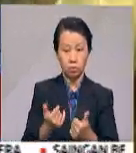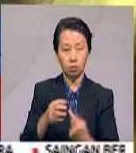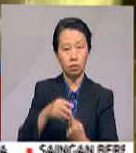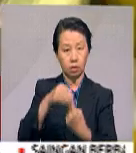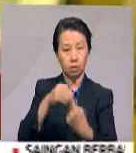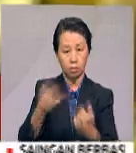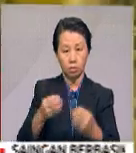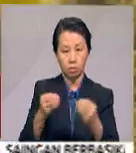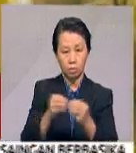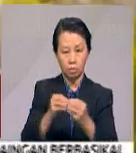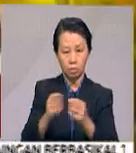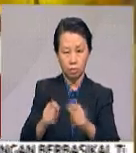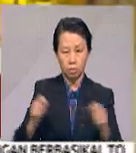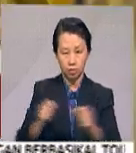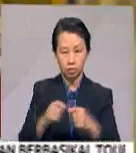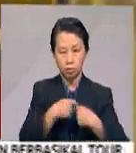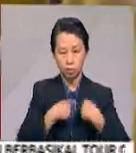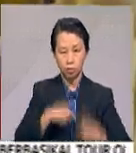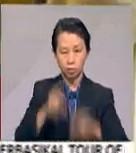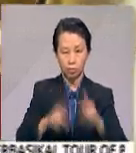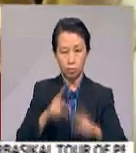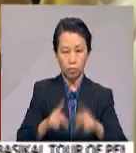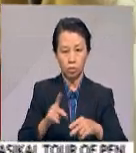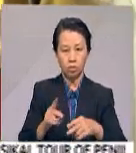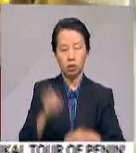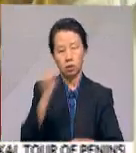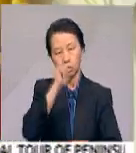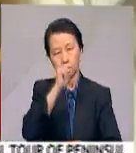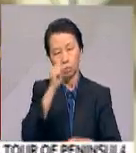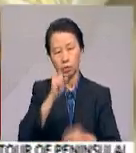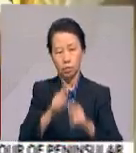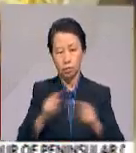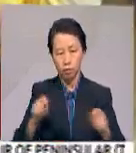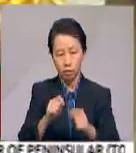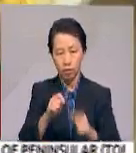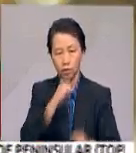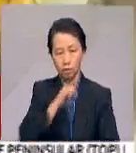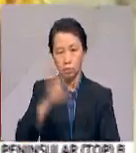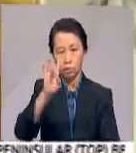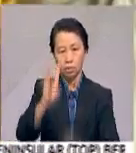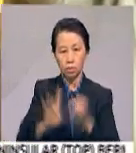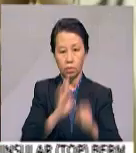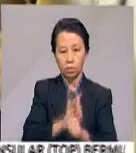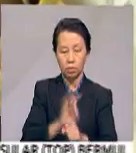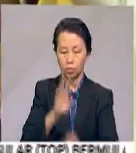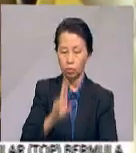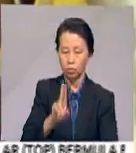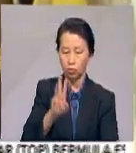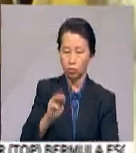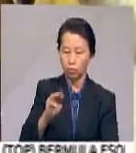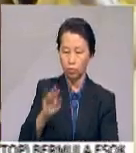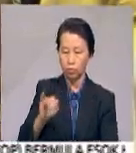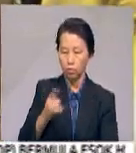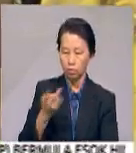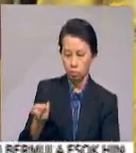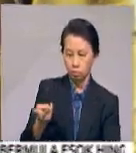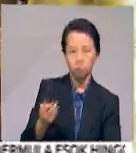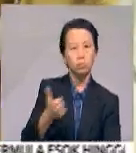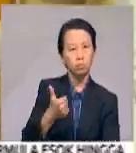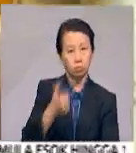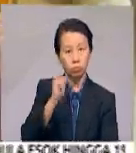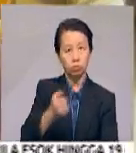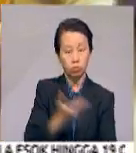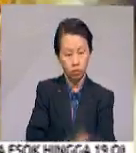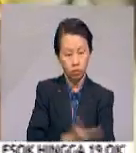kini semakin mendapat tempat di hati peminat industri hiburan tempatan. Pada usia 8 tahun, Umi Umairah dilihat berpotensi besar